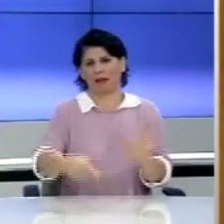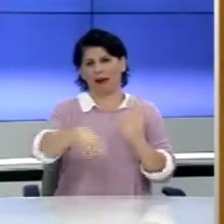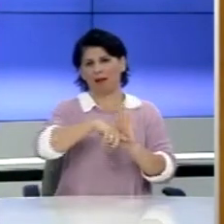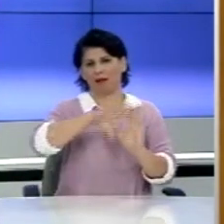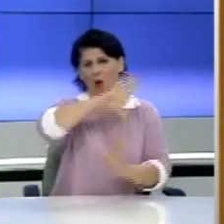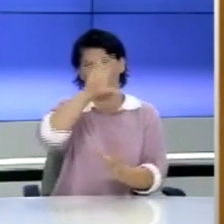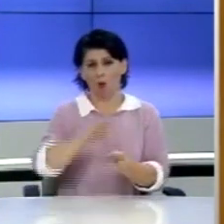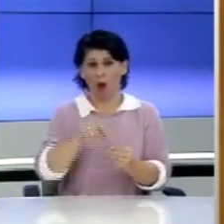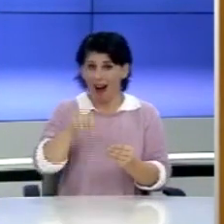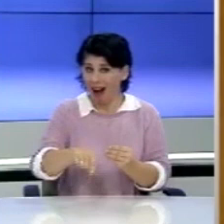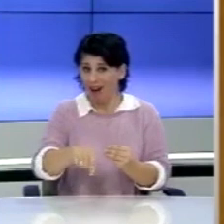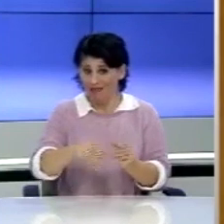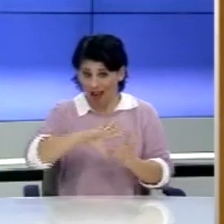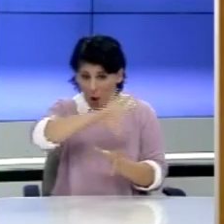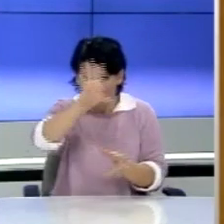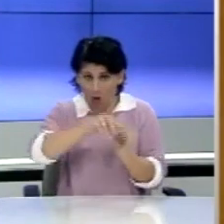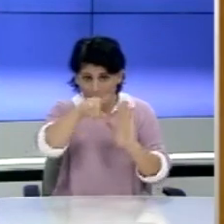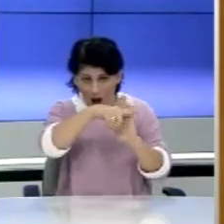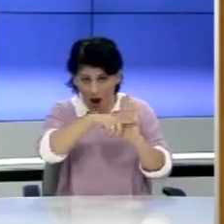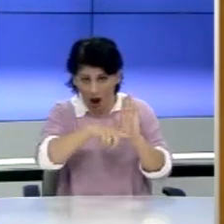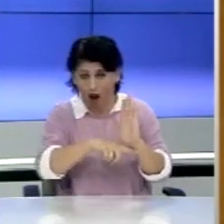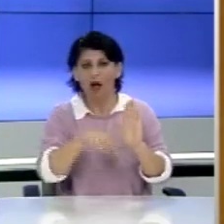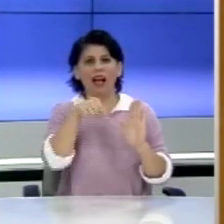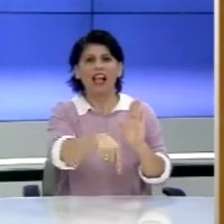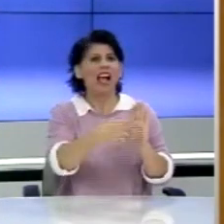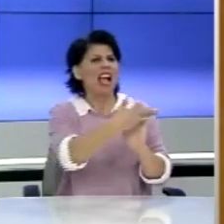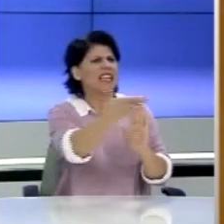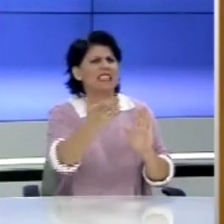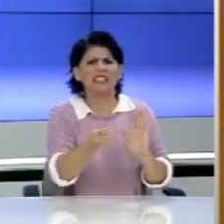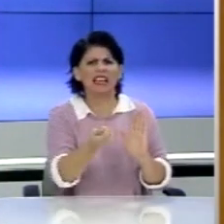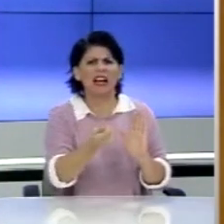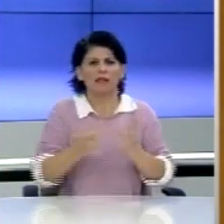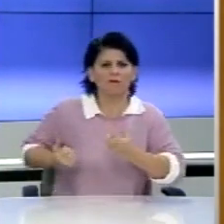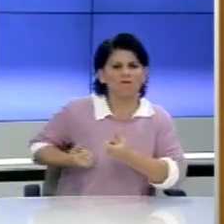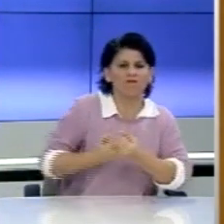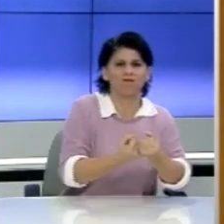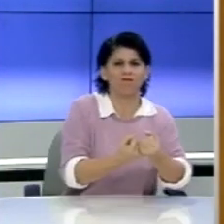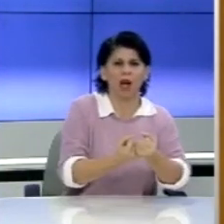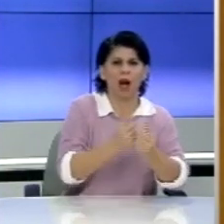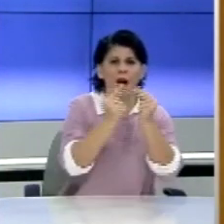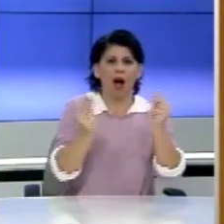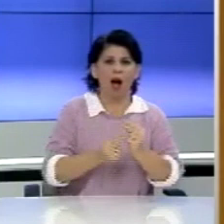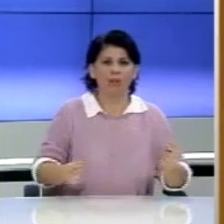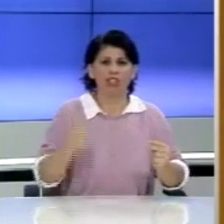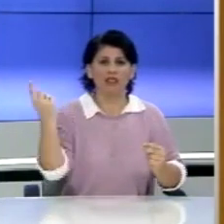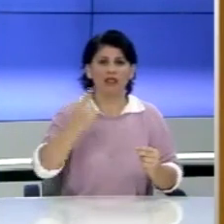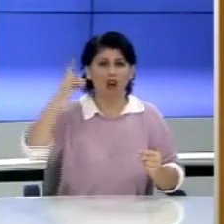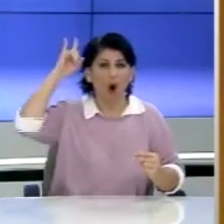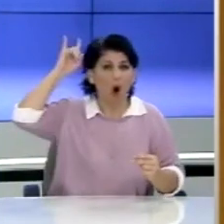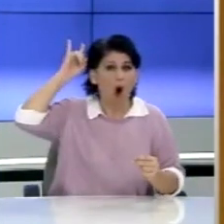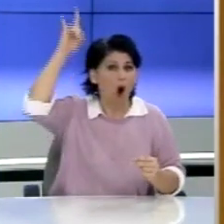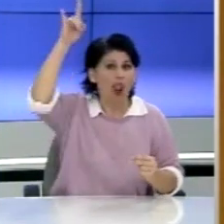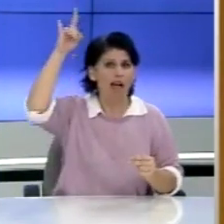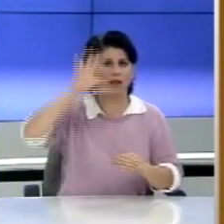τα στηρίζετε με όλες σας τις δυνάμεις, δημιουργώντας συνθήκες κόλασης στα νέα ζευγάρια, σε